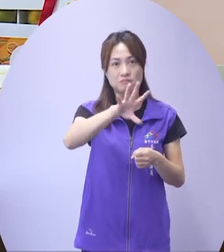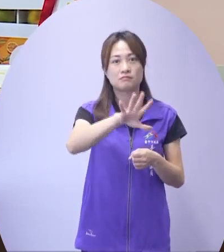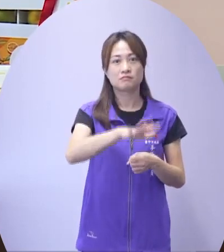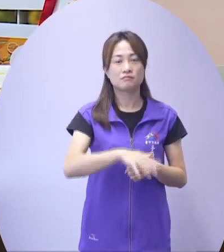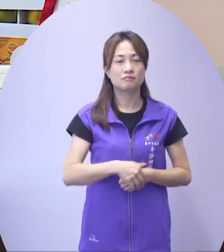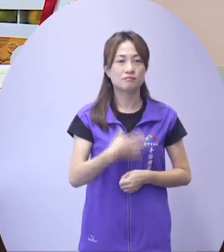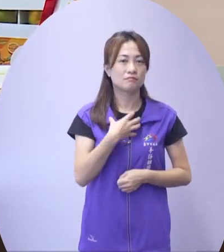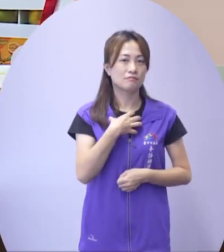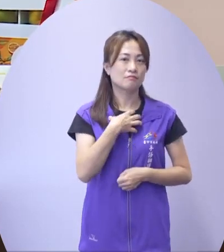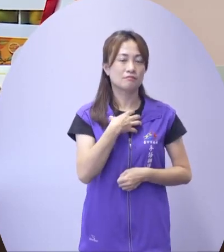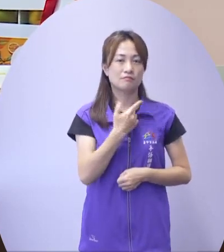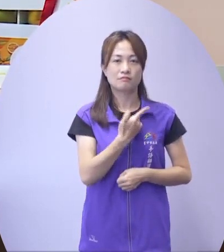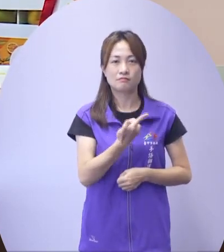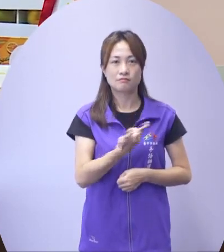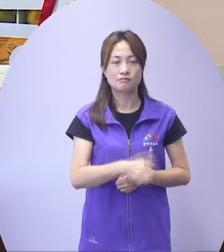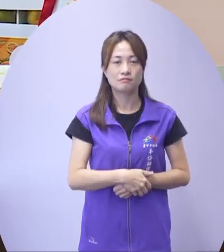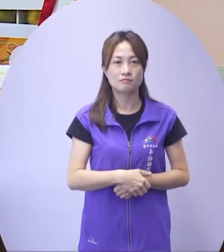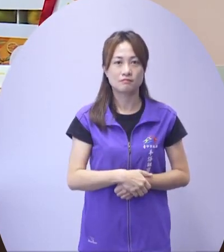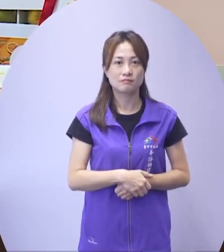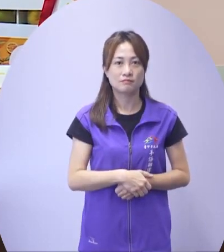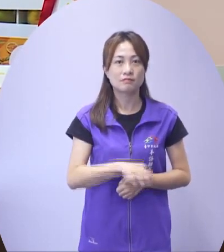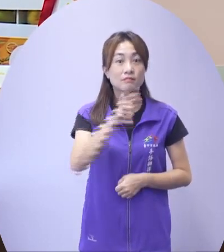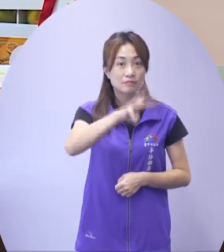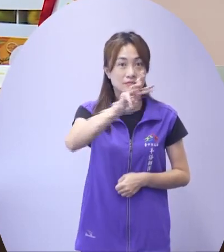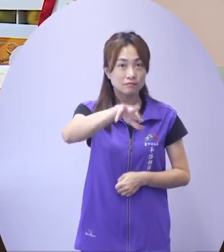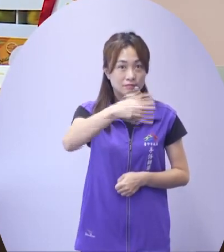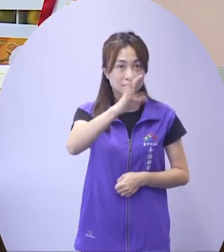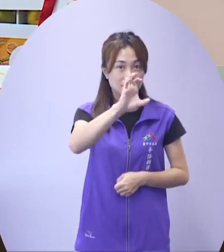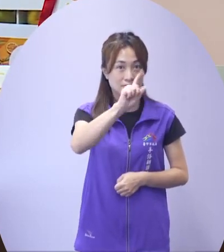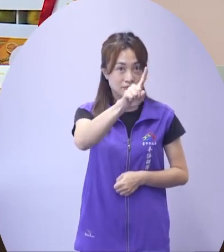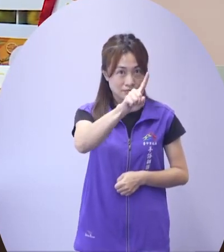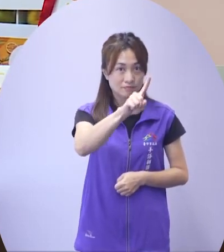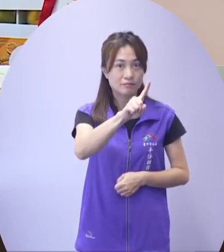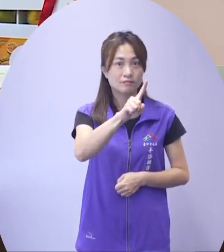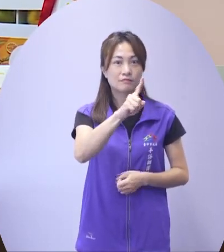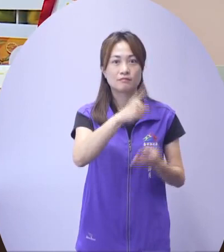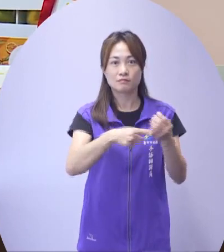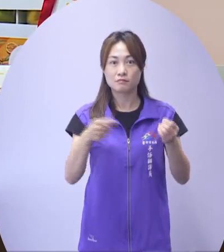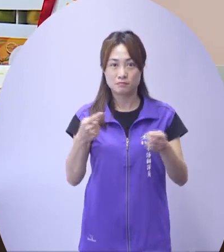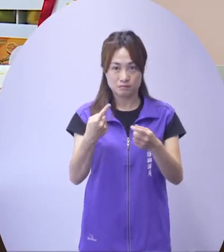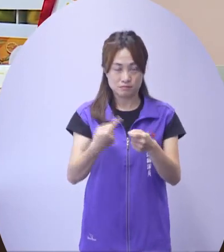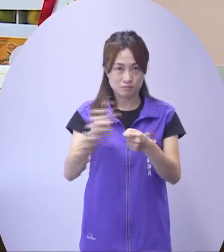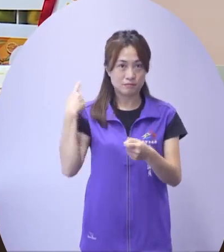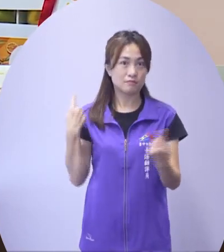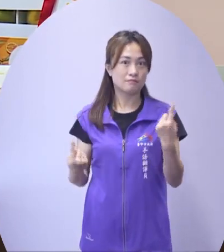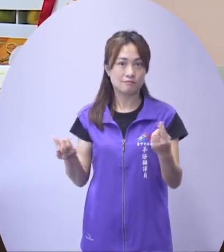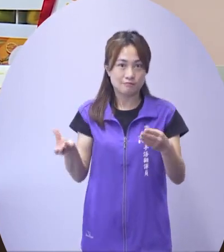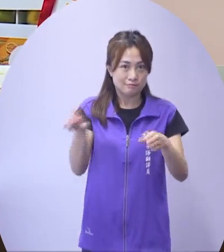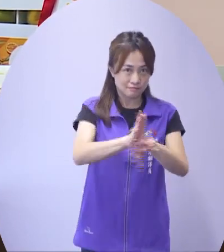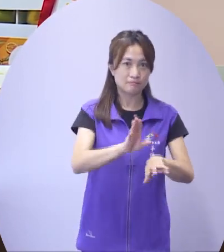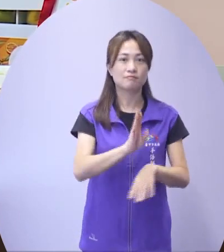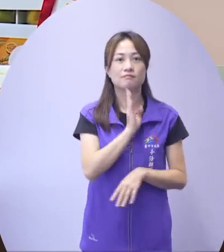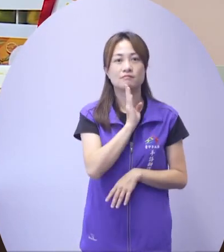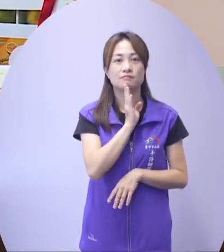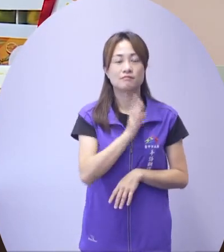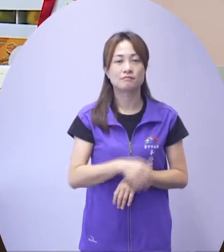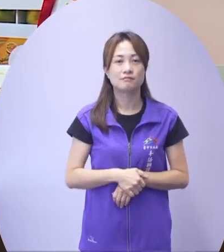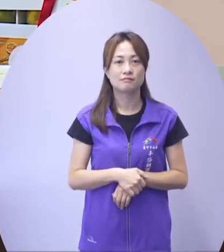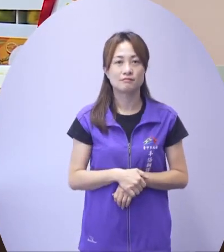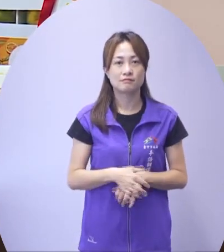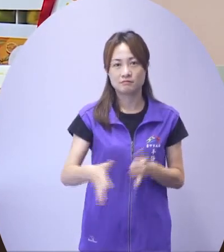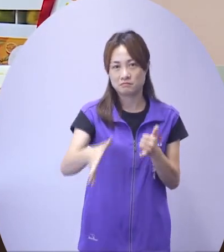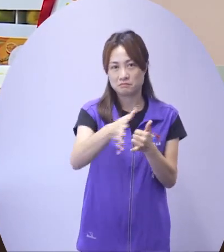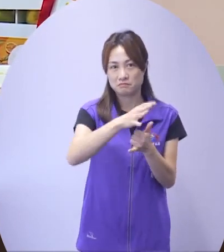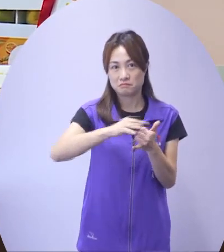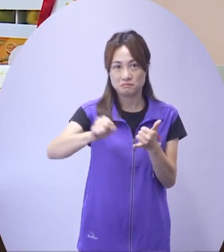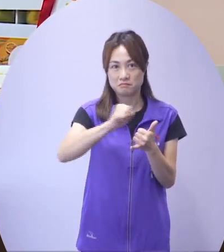哈，达到3891颗，倍增哦，3891颗哈。那也是全台